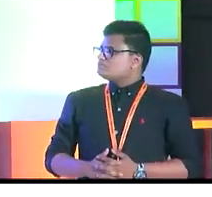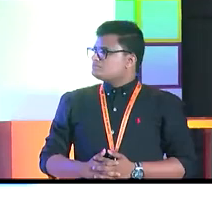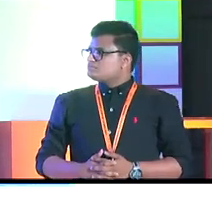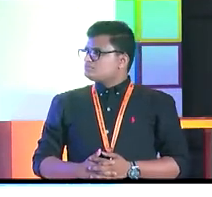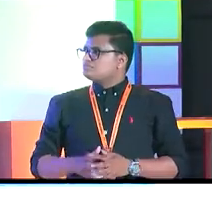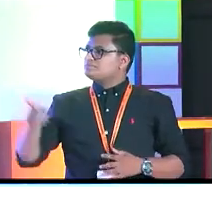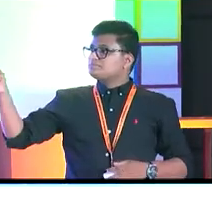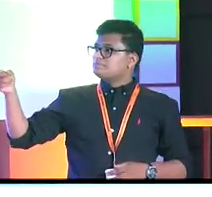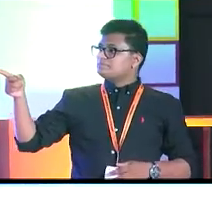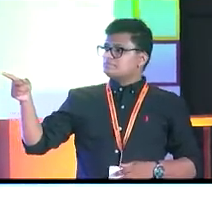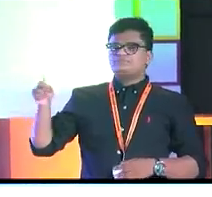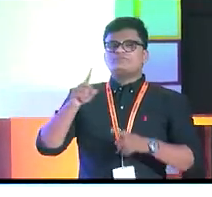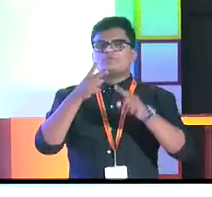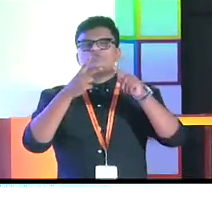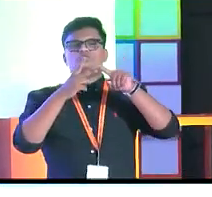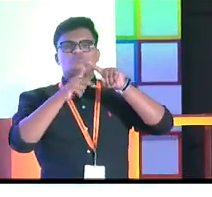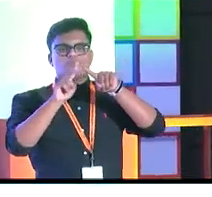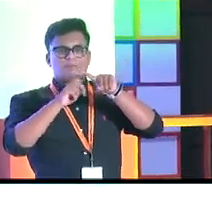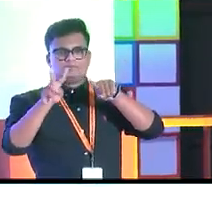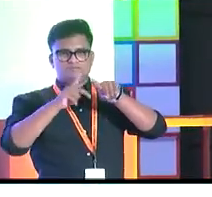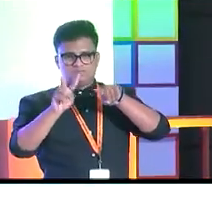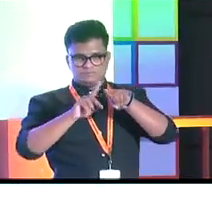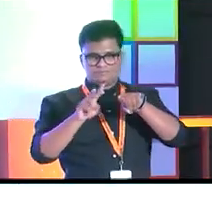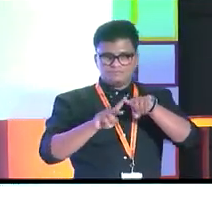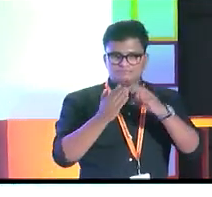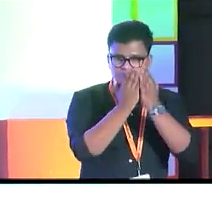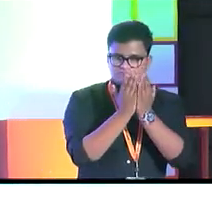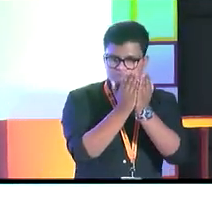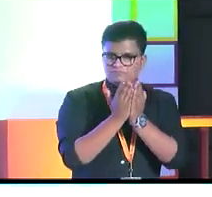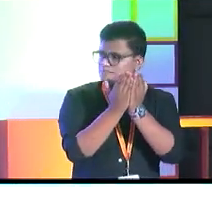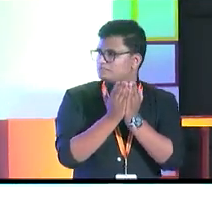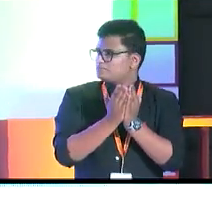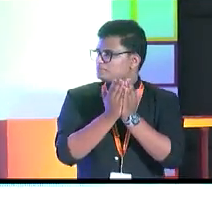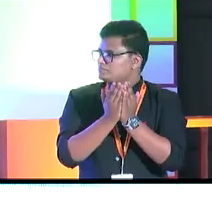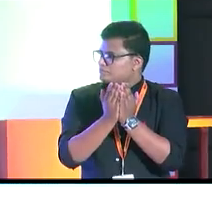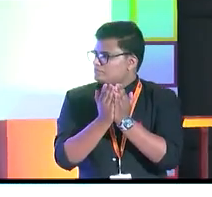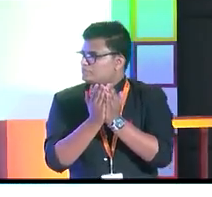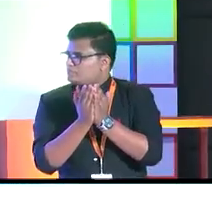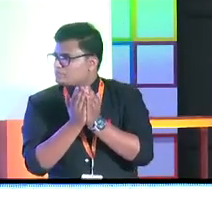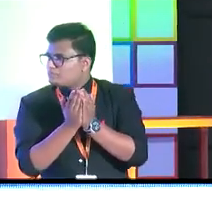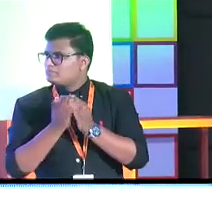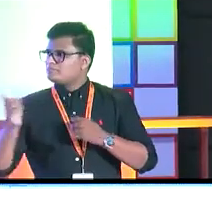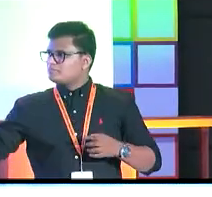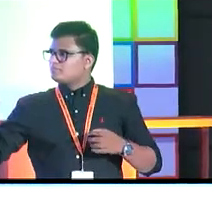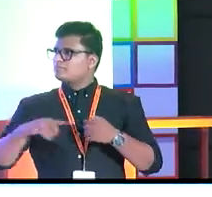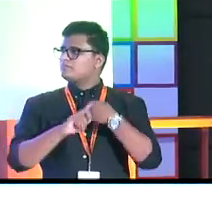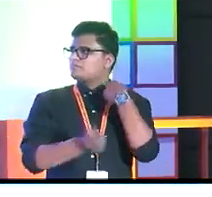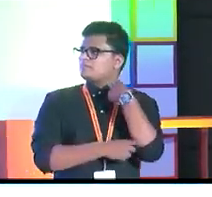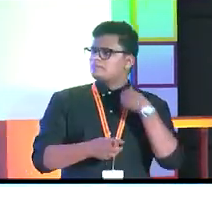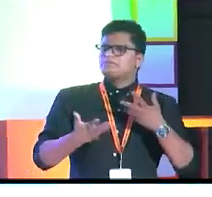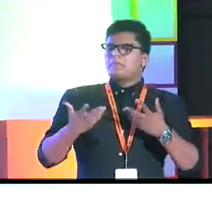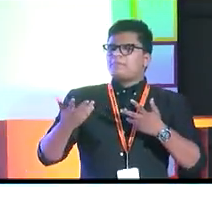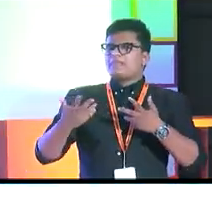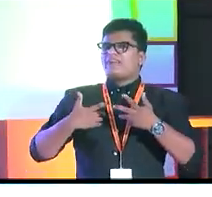आई वाज इन 12th स्टैंडर्ड एंड मैं बहुत ज़िद्दी इंसान हूं तो आई उस समय शायद मैंने लास्ट ईयर भी ये स्टोरी शेयर की हो मुझे याद नहीं